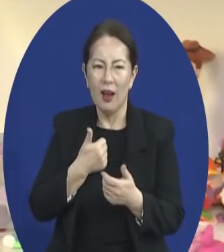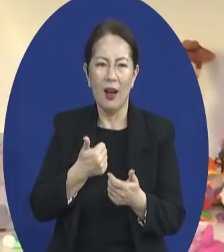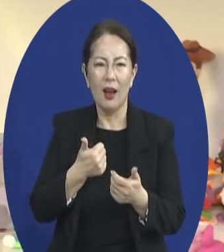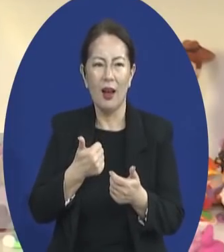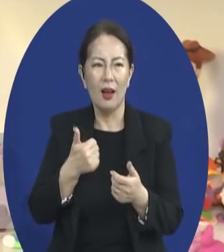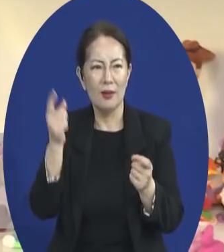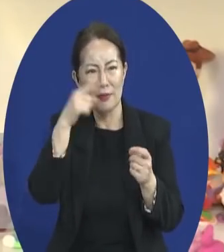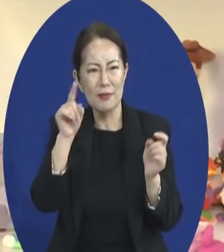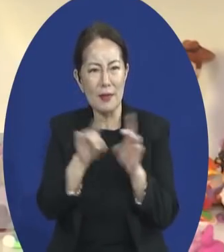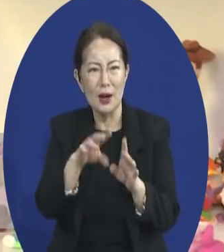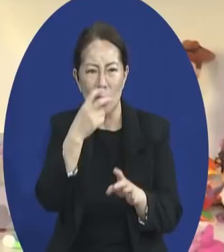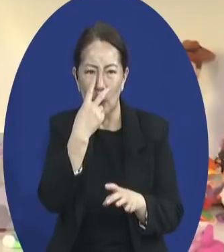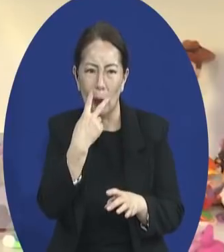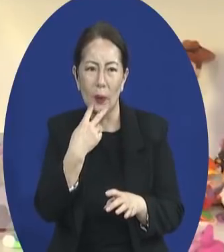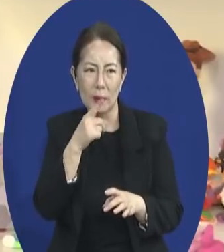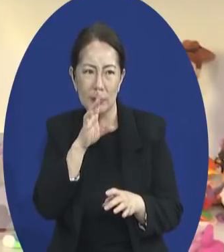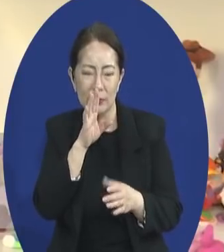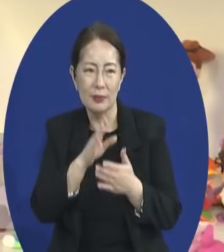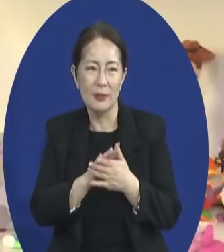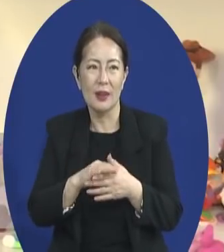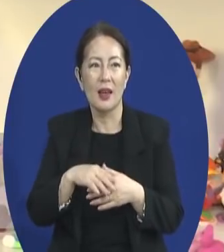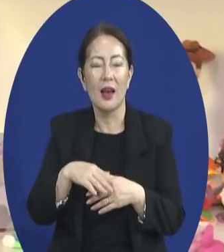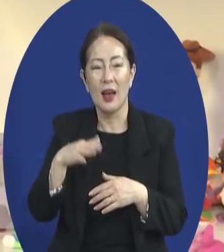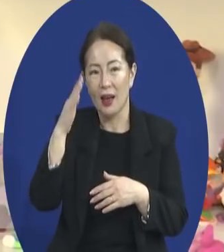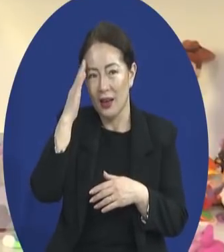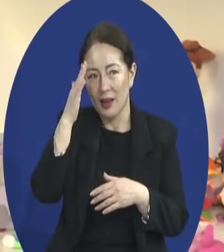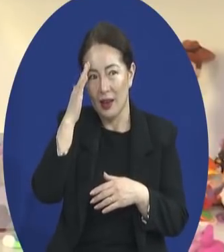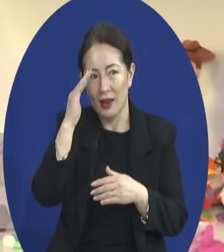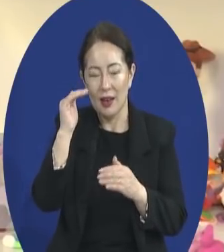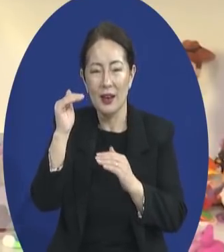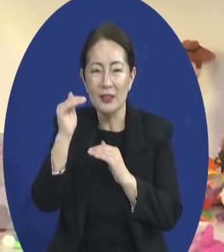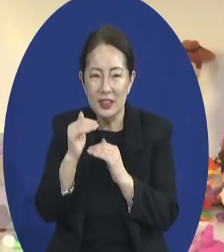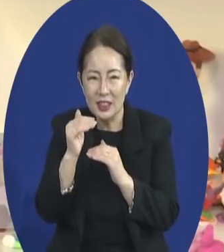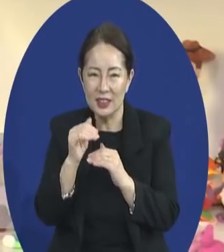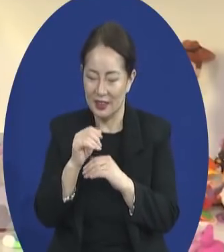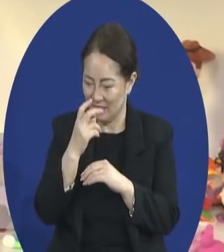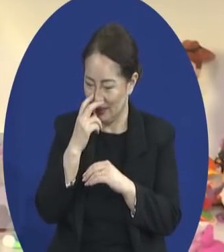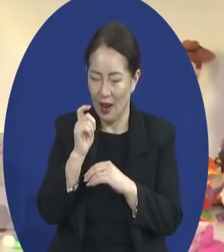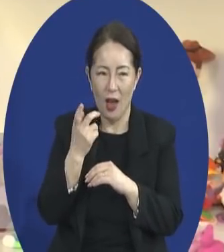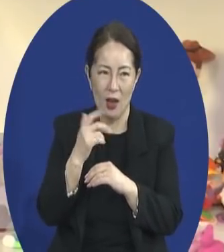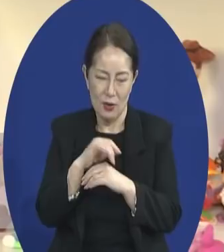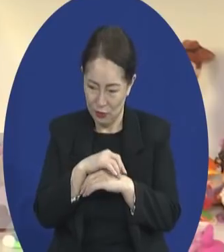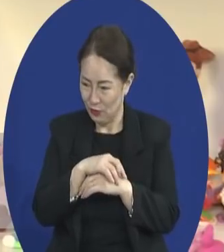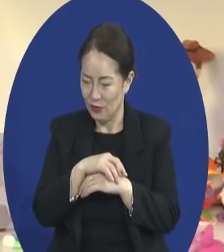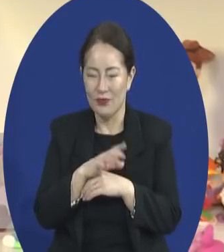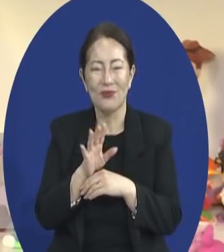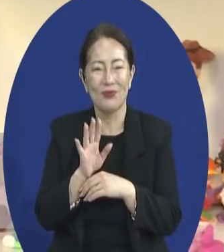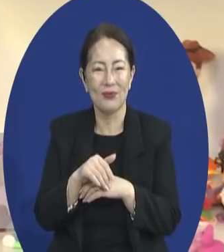Амар сонирнэсэн яад үл аага жижигхэн ихэр чинь жоохон юу. Гэтэ бас нөө